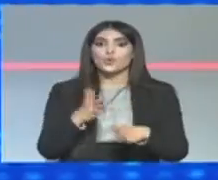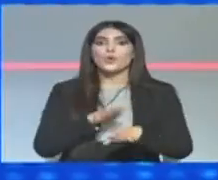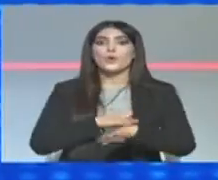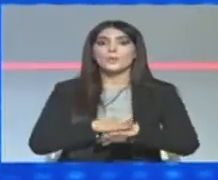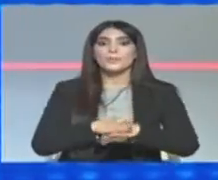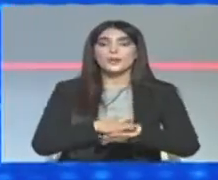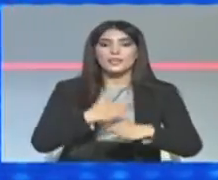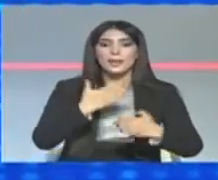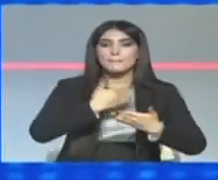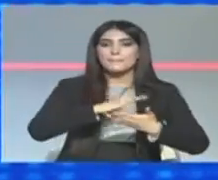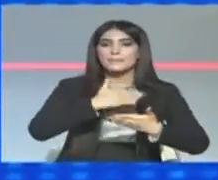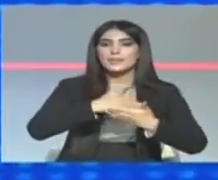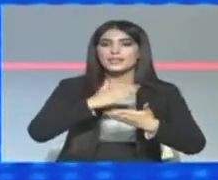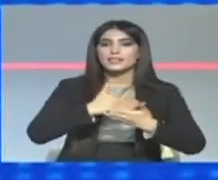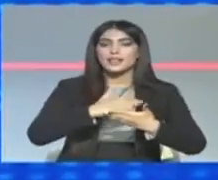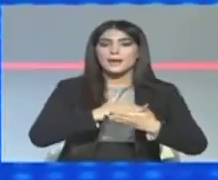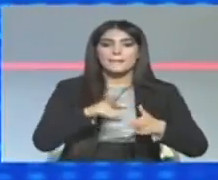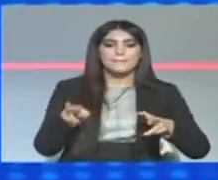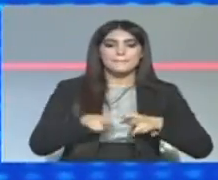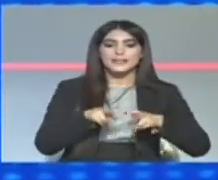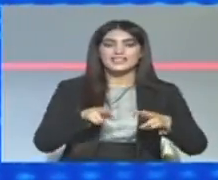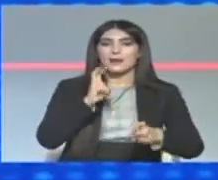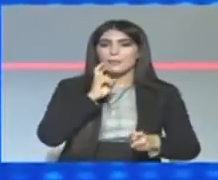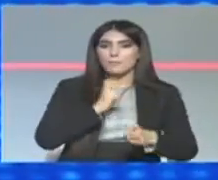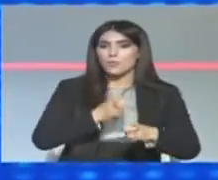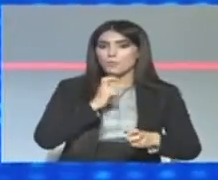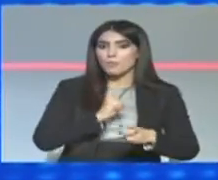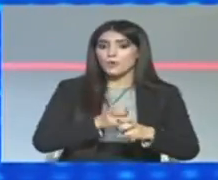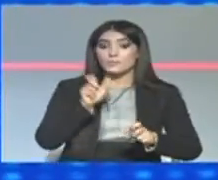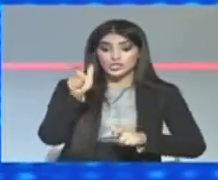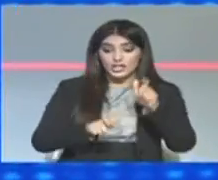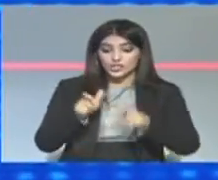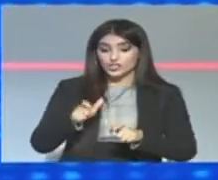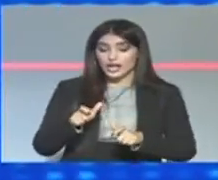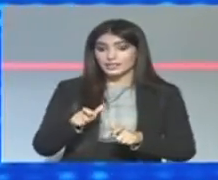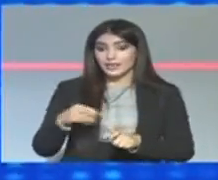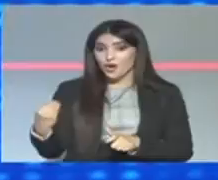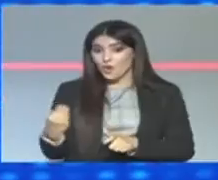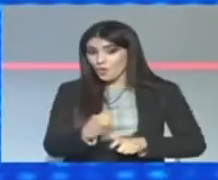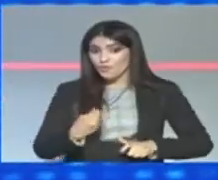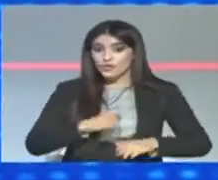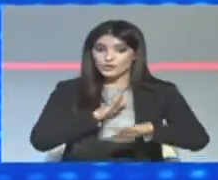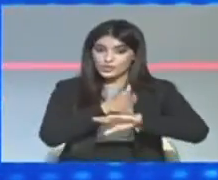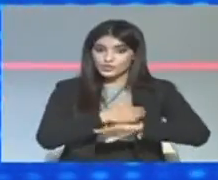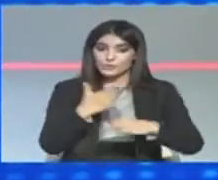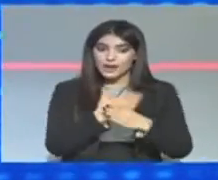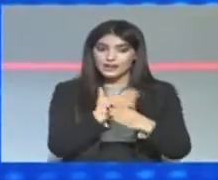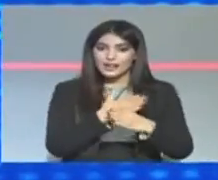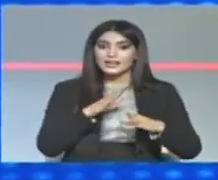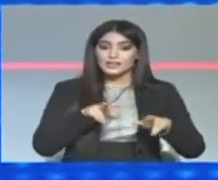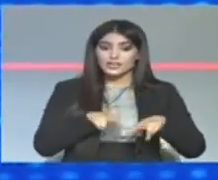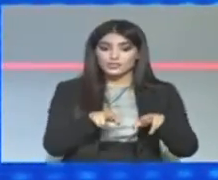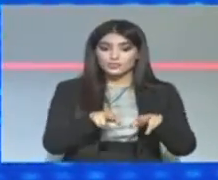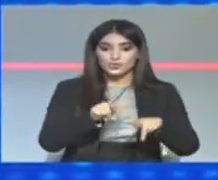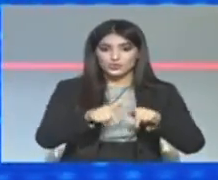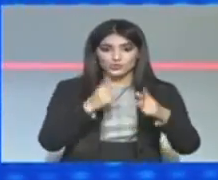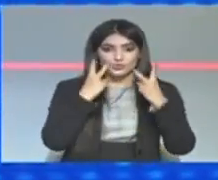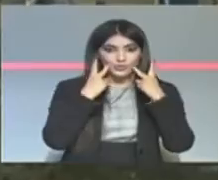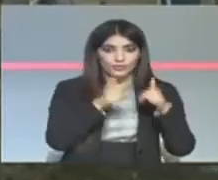تشديد مسلك من الحجاره لتسهيل وصول التلاميذ الى مدرستهم في هذه المنطقه